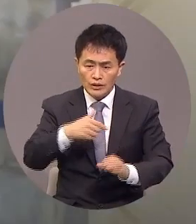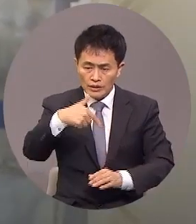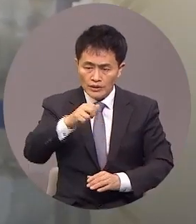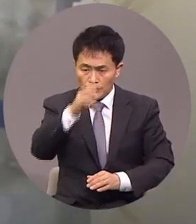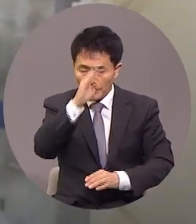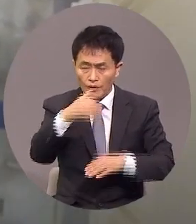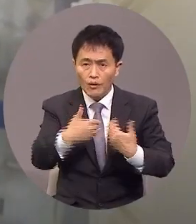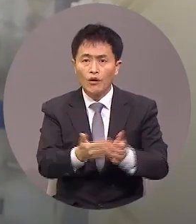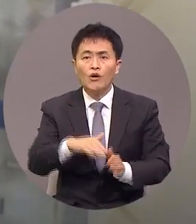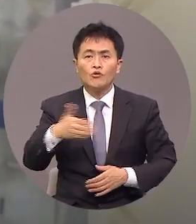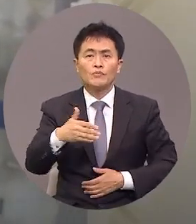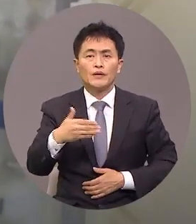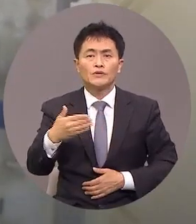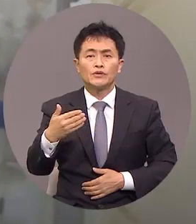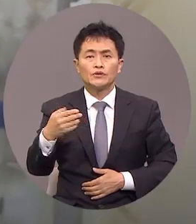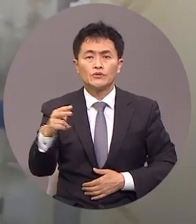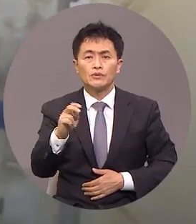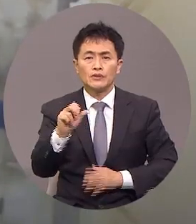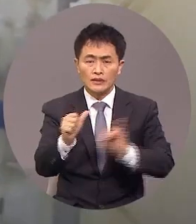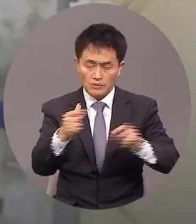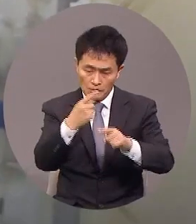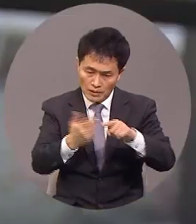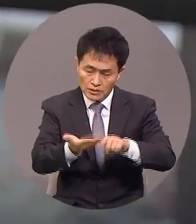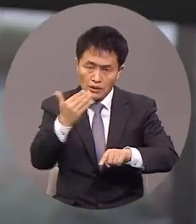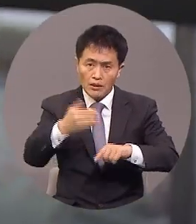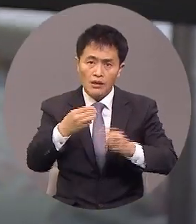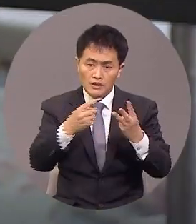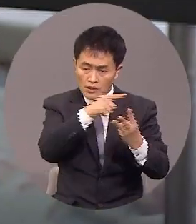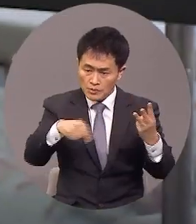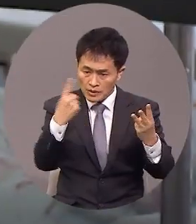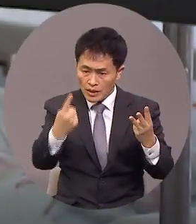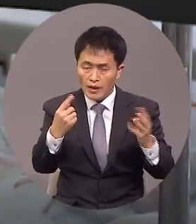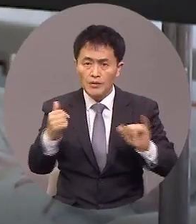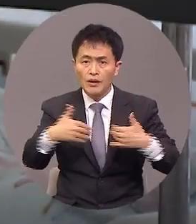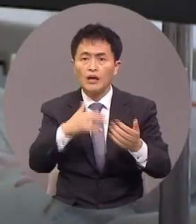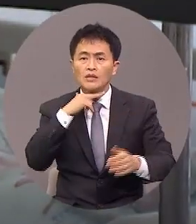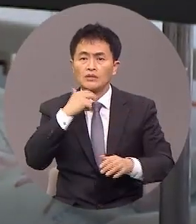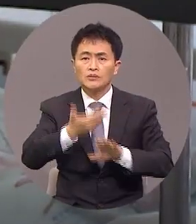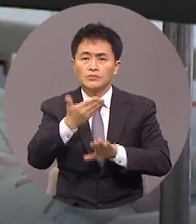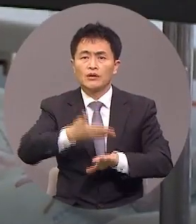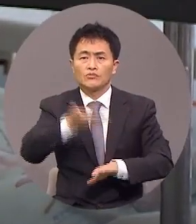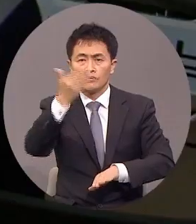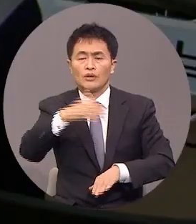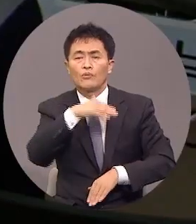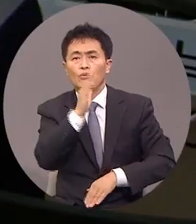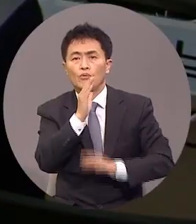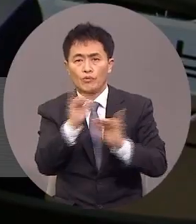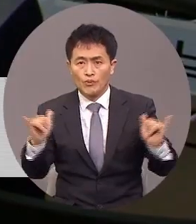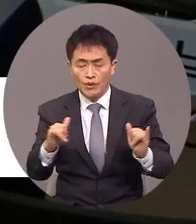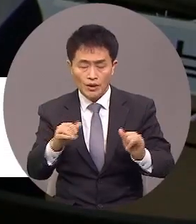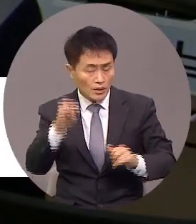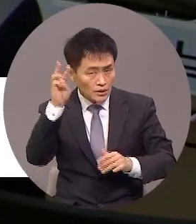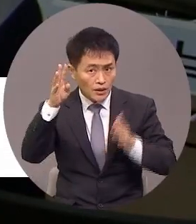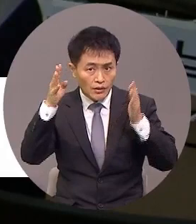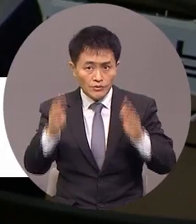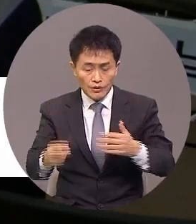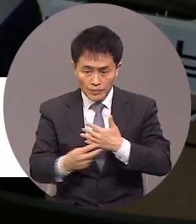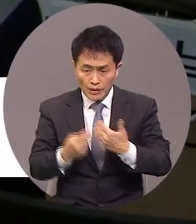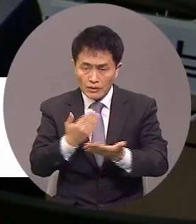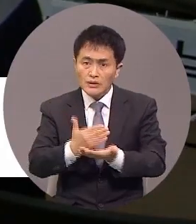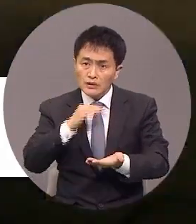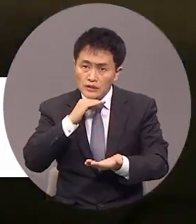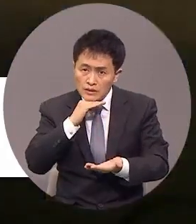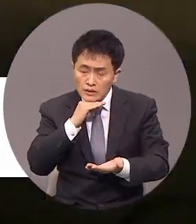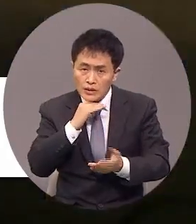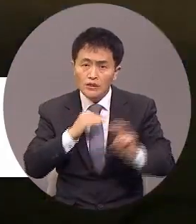기저질환자는 925명으로 절반이 넘고 3명 중 1명 이상은 70세 이상 고령층입니다. 4일 이상 병상을 기다린